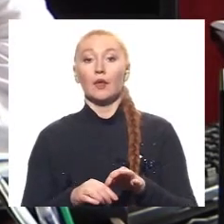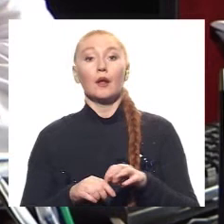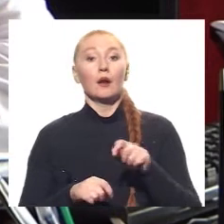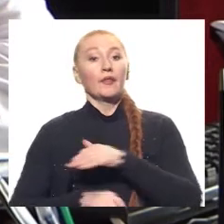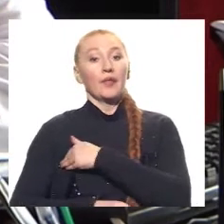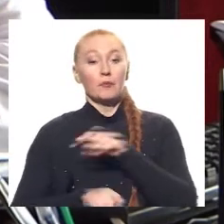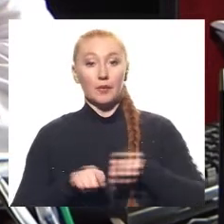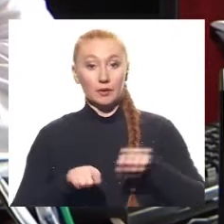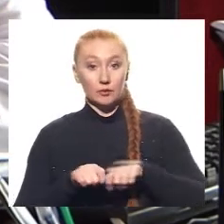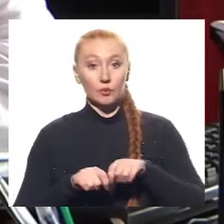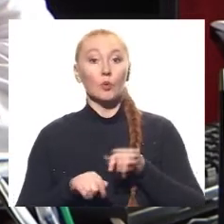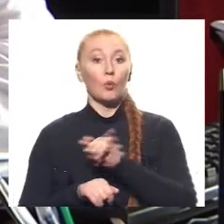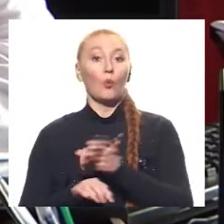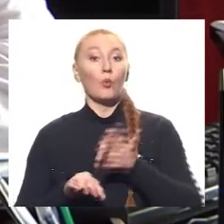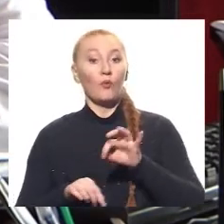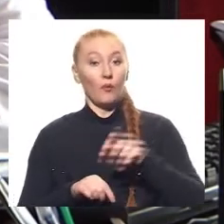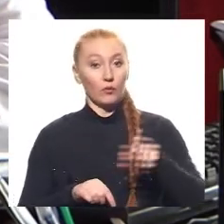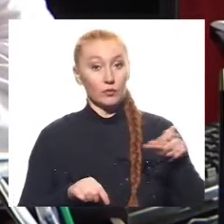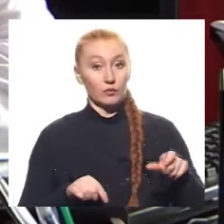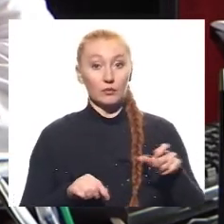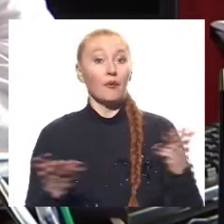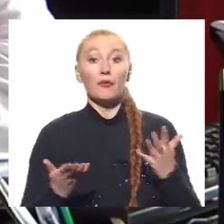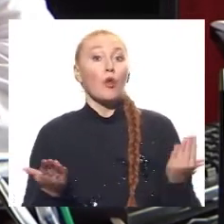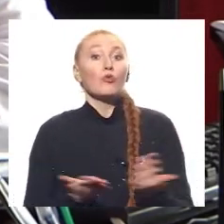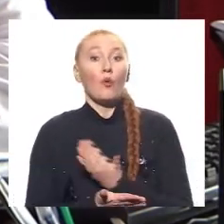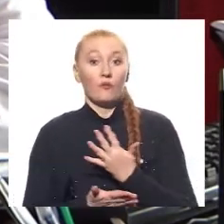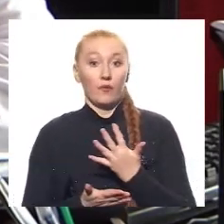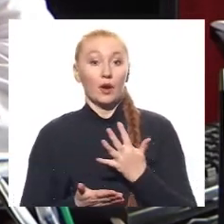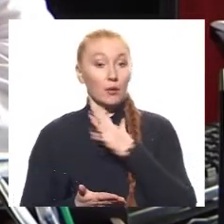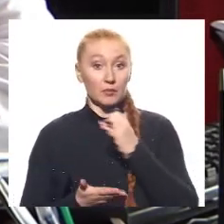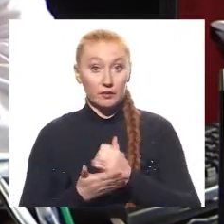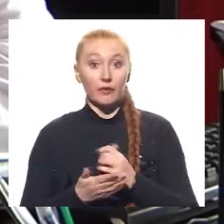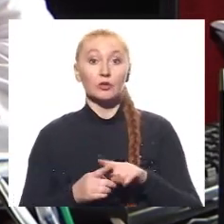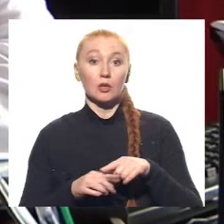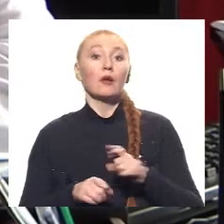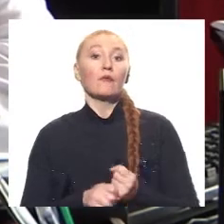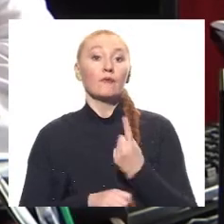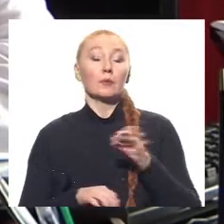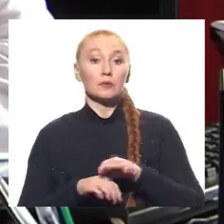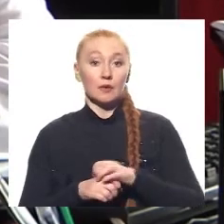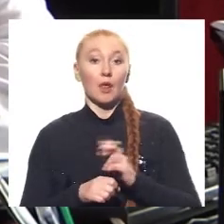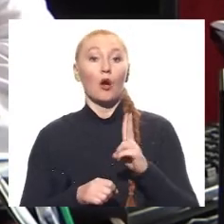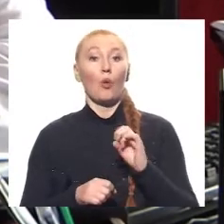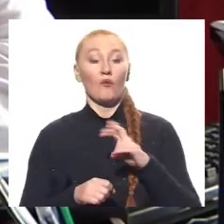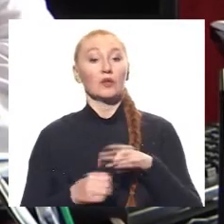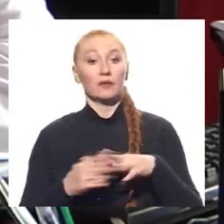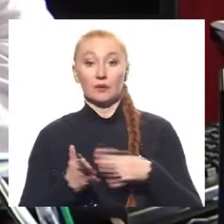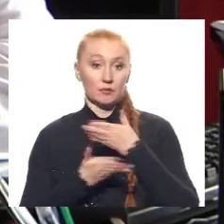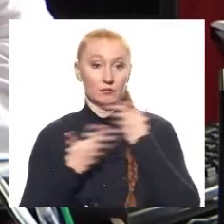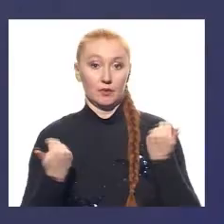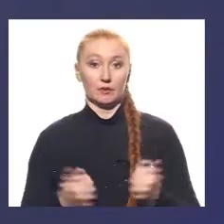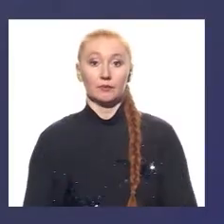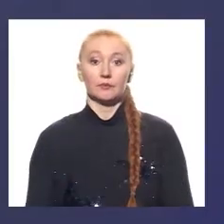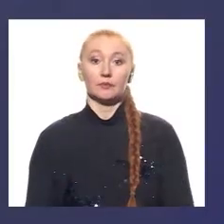вимірювання температури у хворих, ніяких нових підтверджень та випадків захворювання на COVID-19 не виявлено.